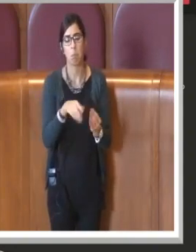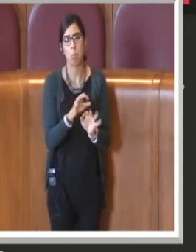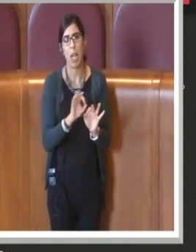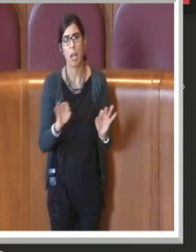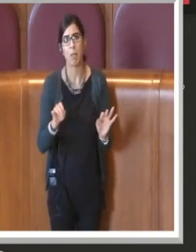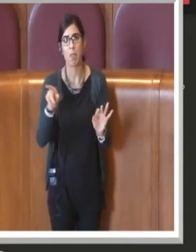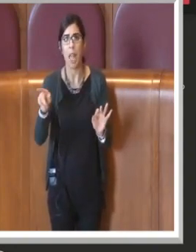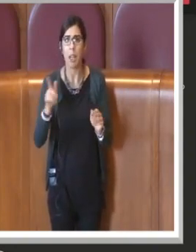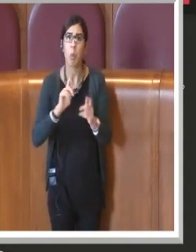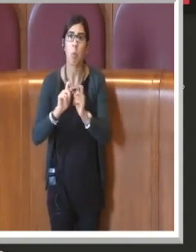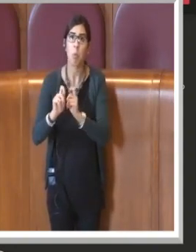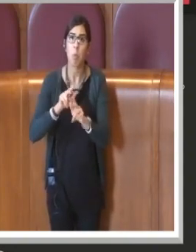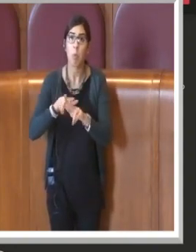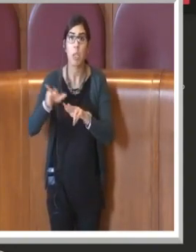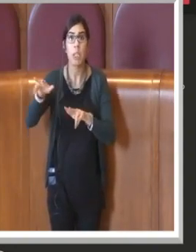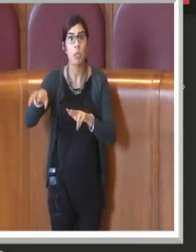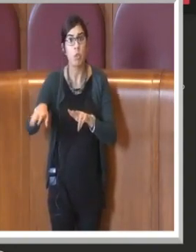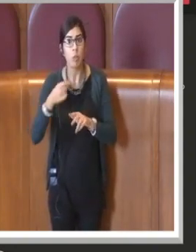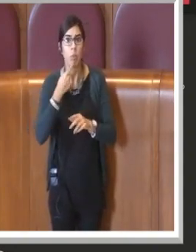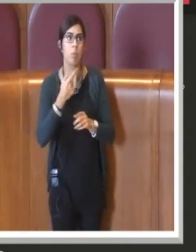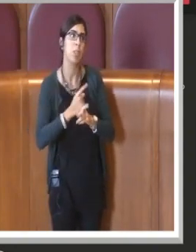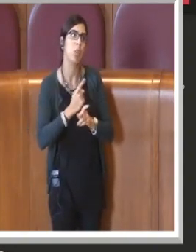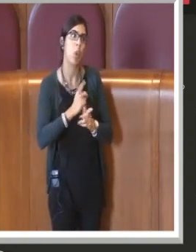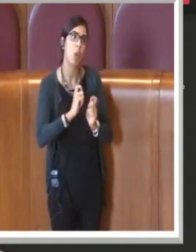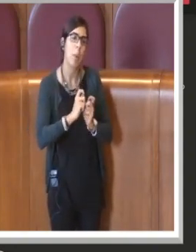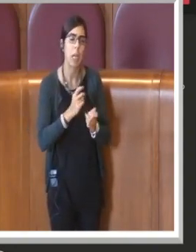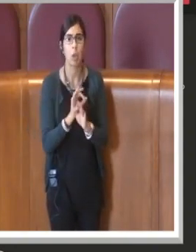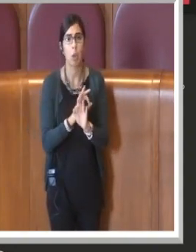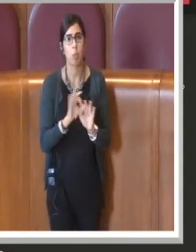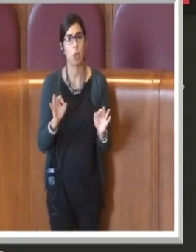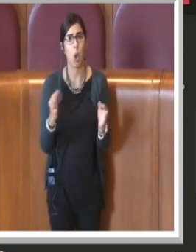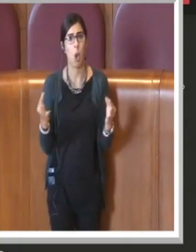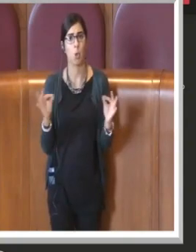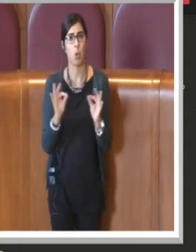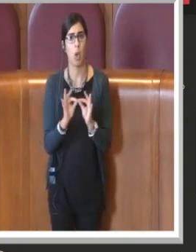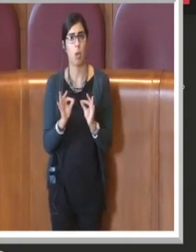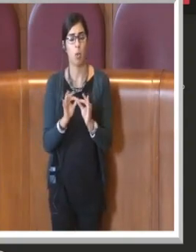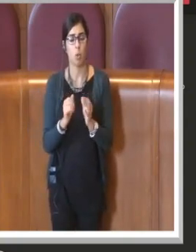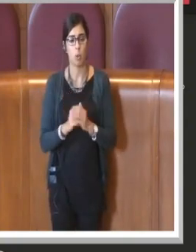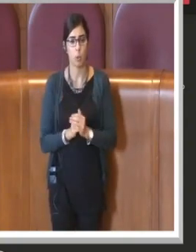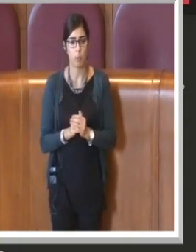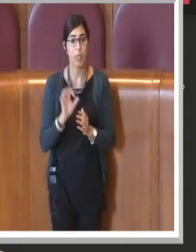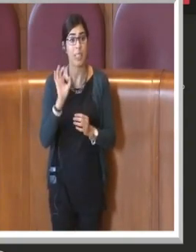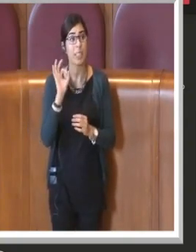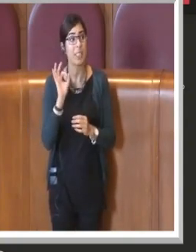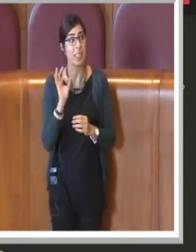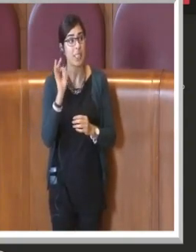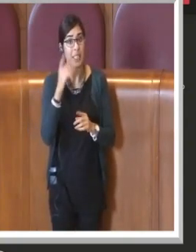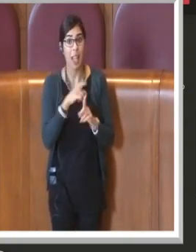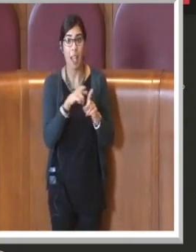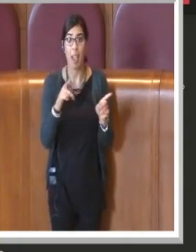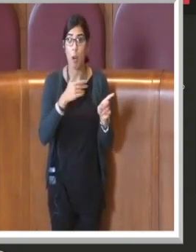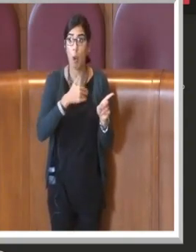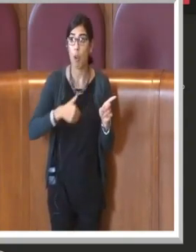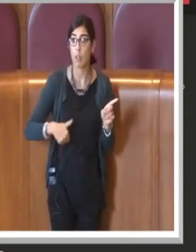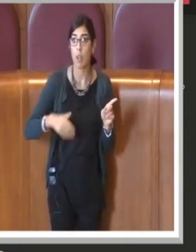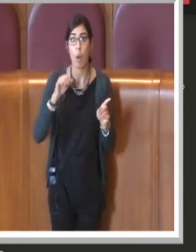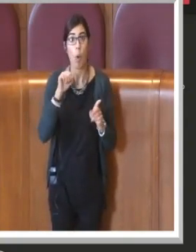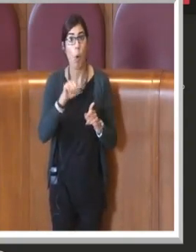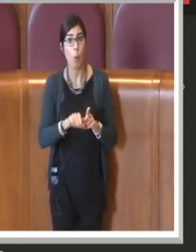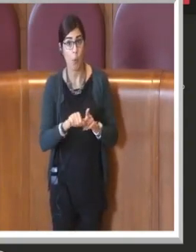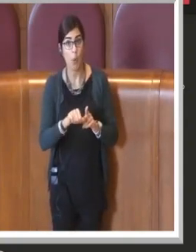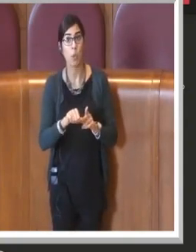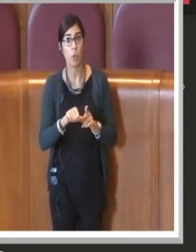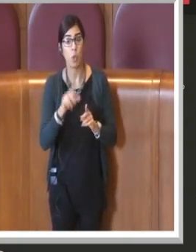manifestare l'esigenza di istituire. Se conoscessero i territori, questi